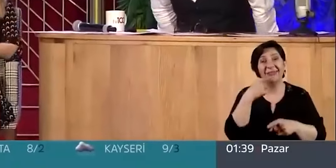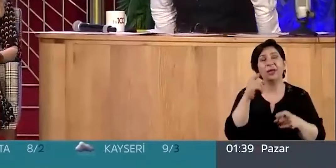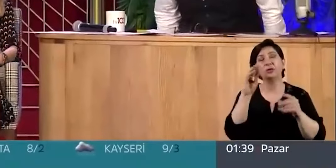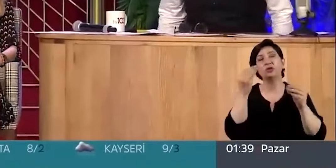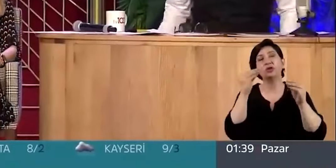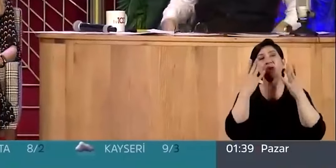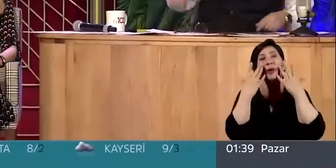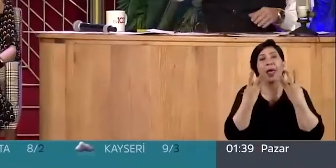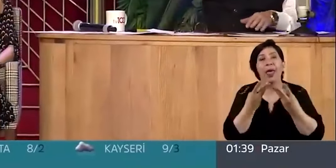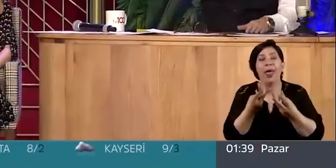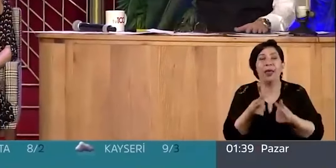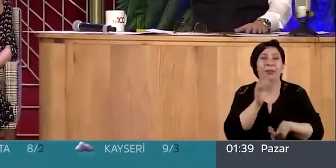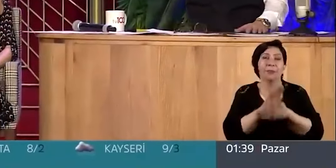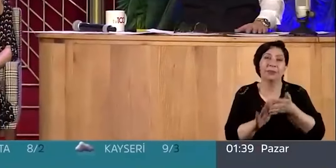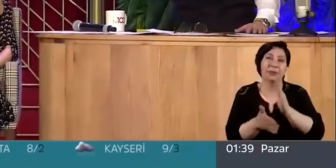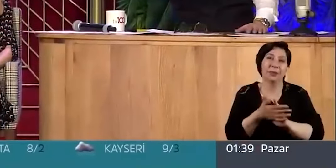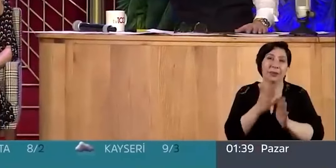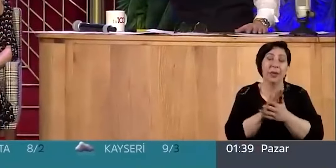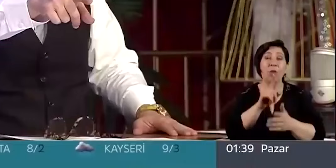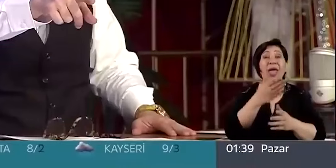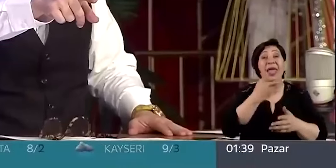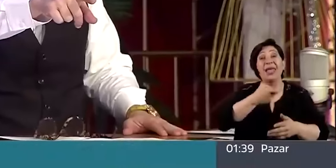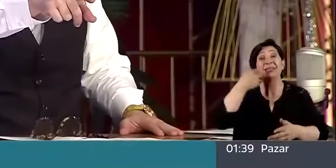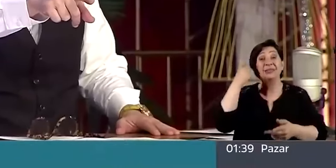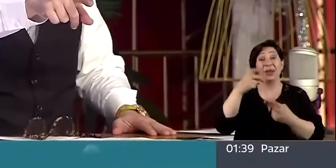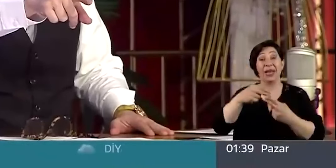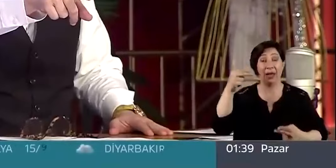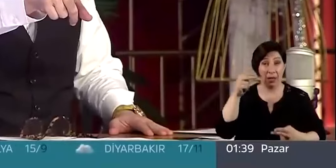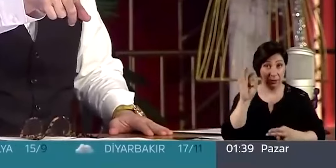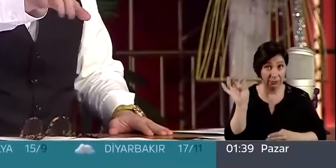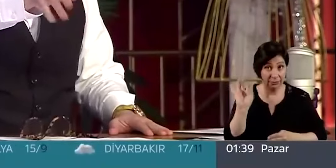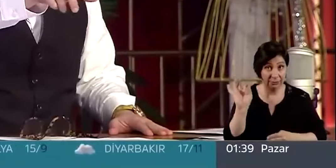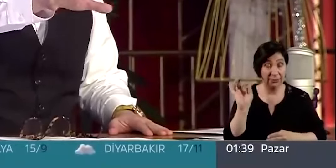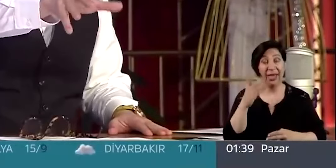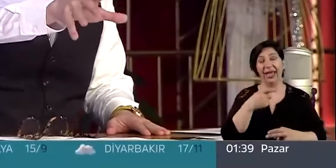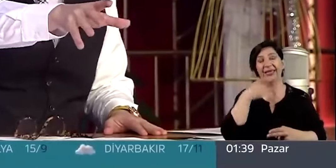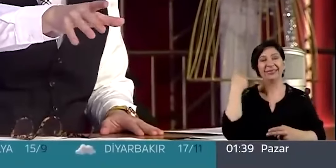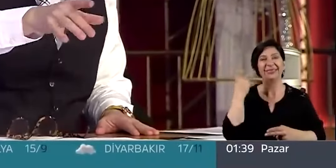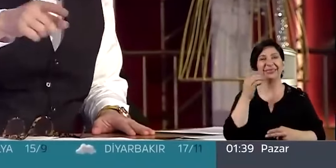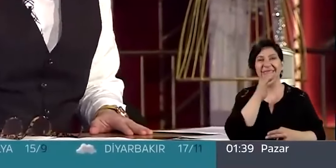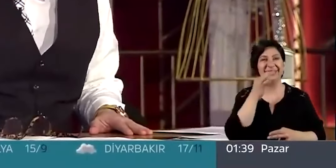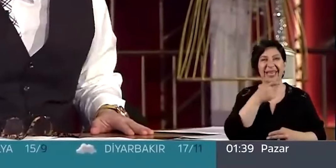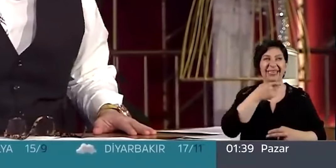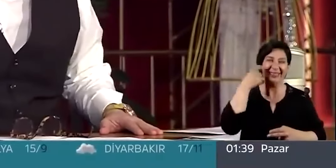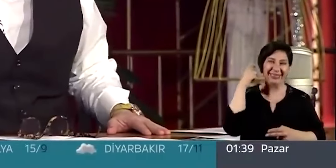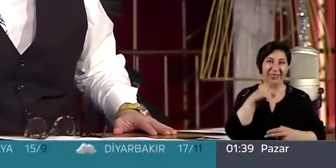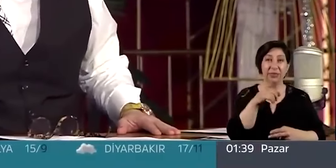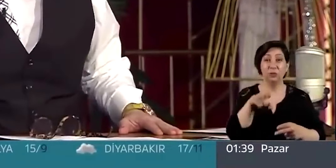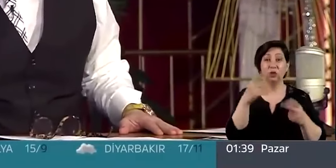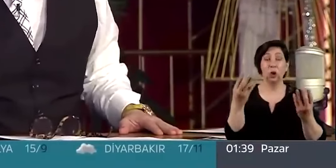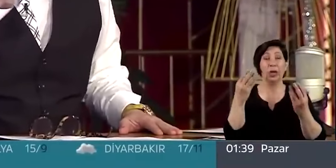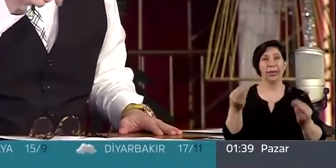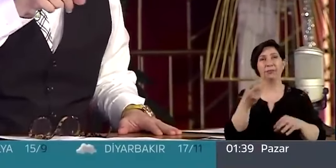artık çocuğu bitirdiler. Ama bu eski bir hikaye, değil mi? Eski bir hikaye, nispeten eski, şimdi çok